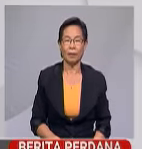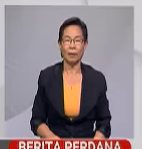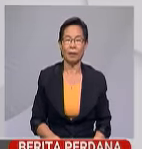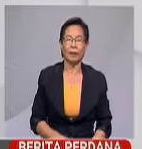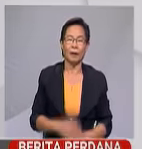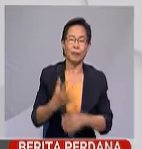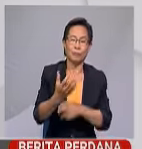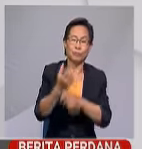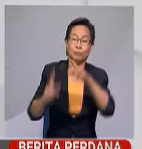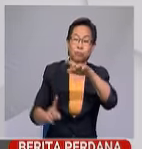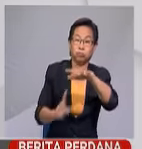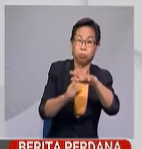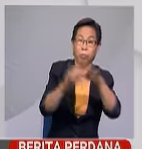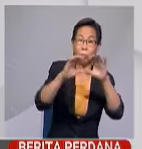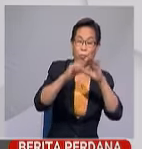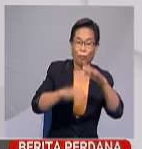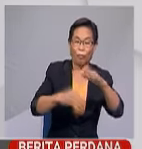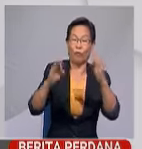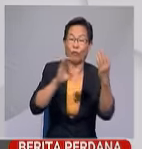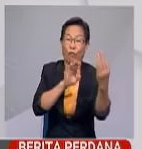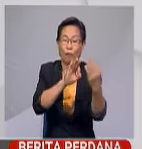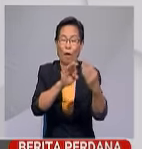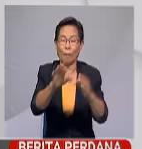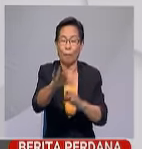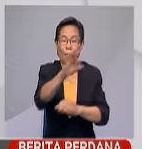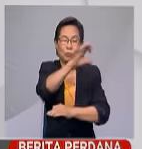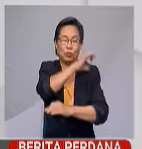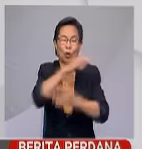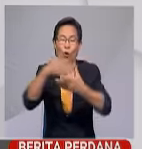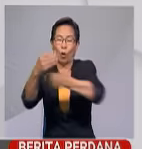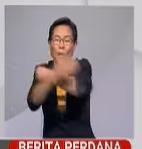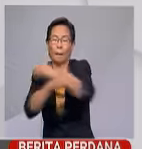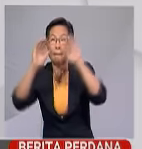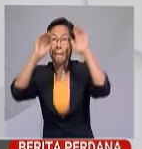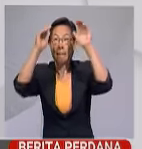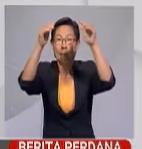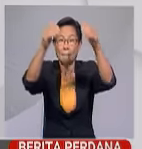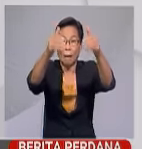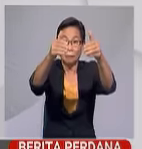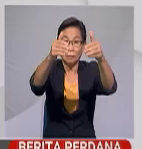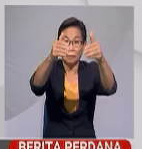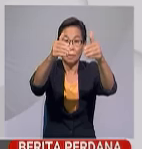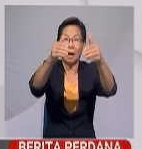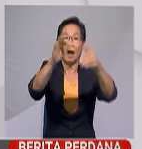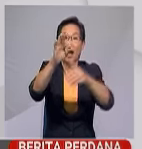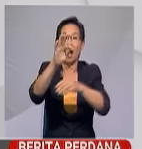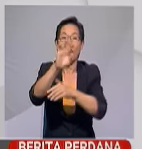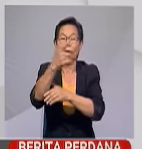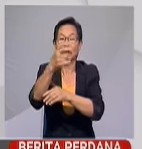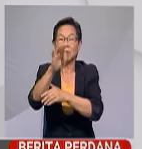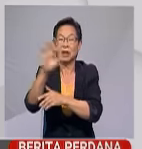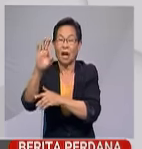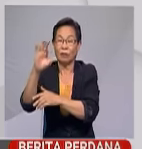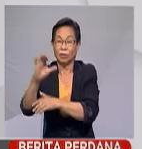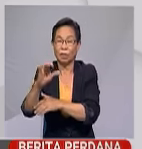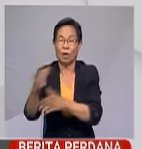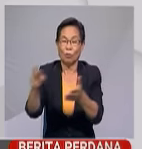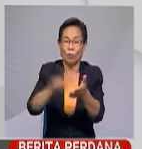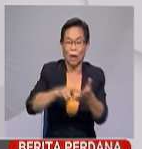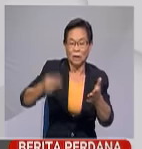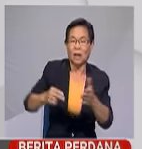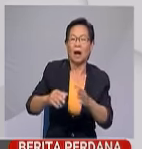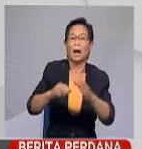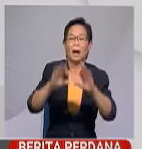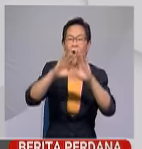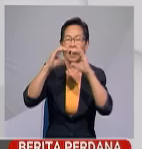Selepas muncul sebagai kelab futsal pertama negara melantik jurulatih asing Pahang, Rangers FC sekali lagi melakar sejarah tersendiri apabila menjadi kelab